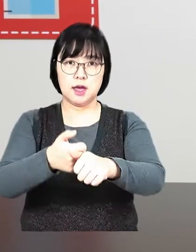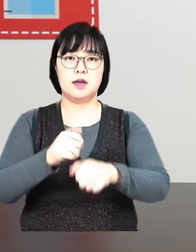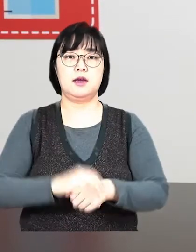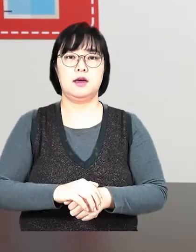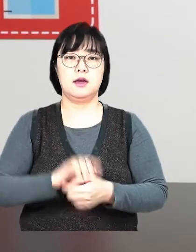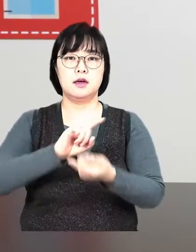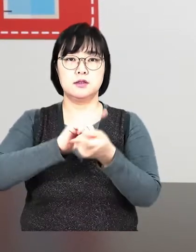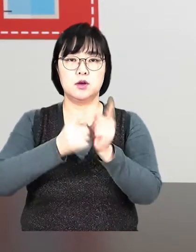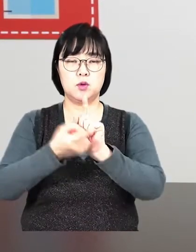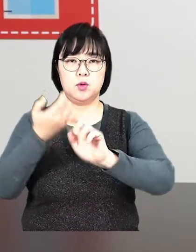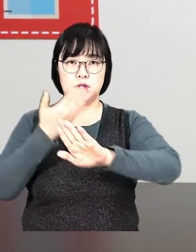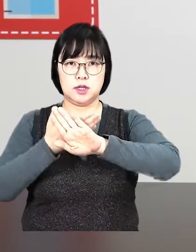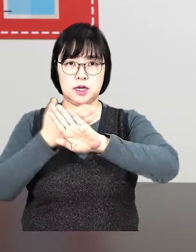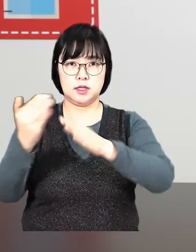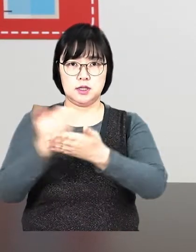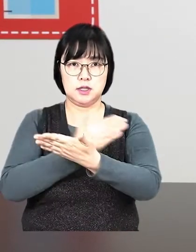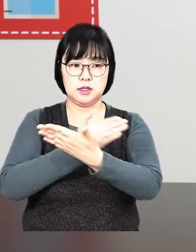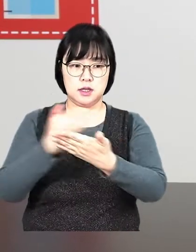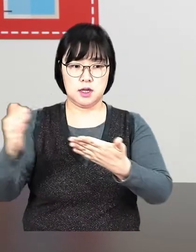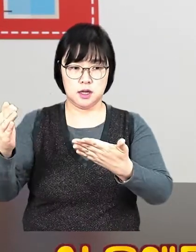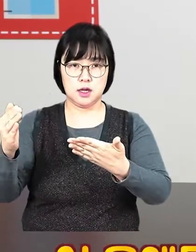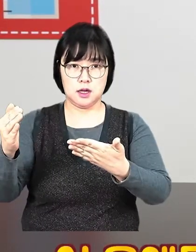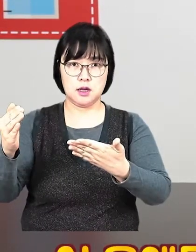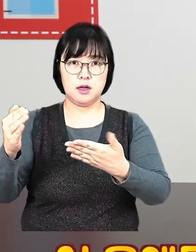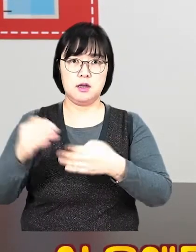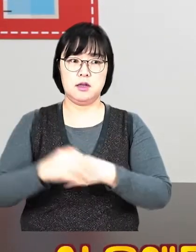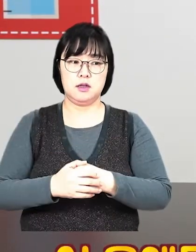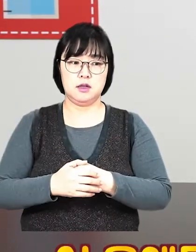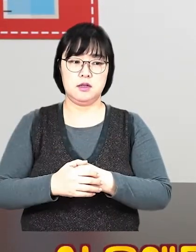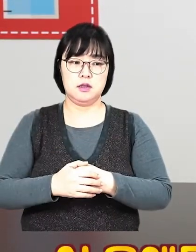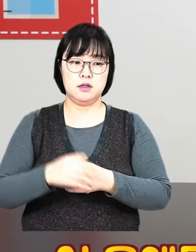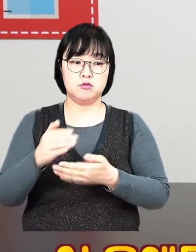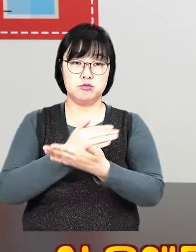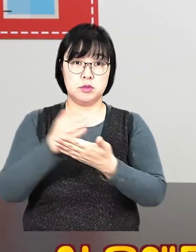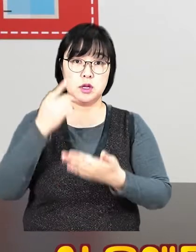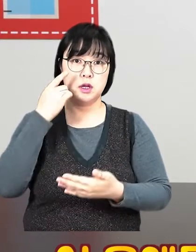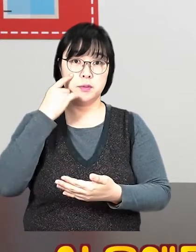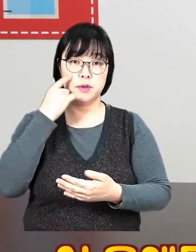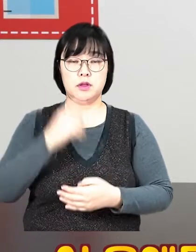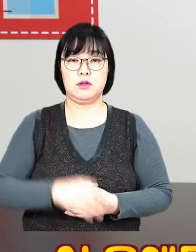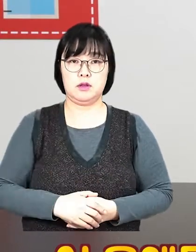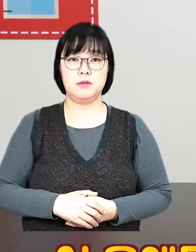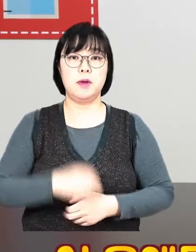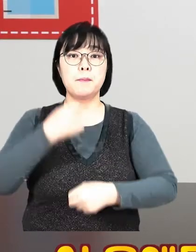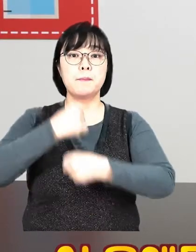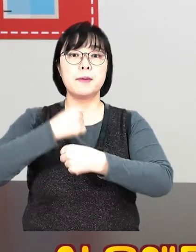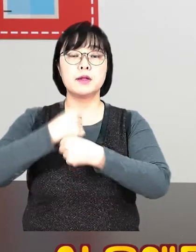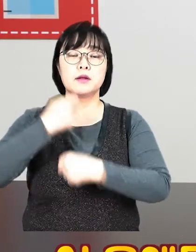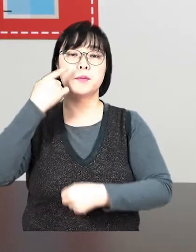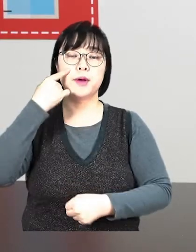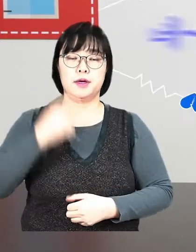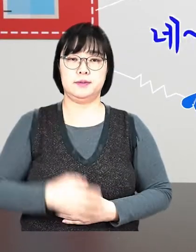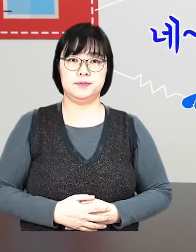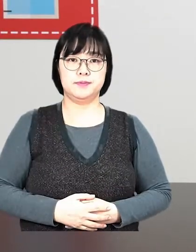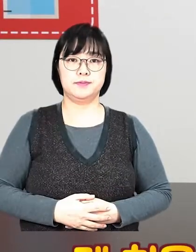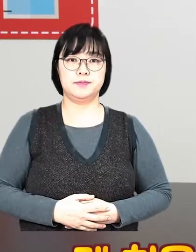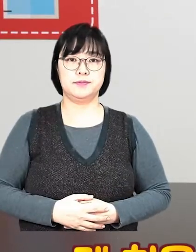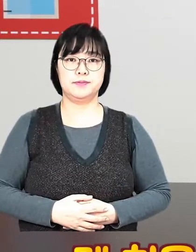서로 다른 색으로 구분을 했는데 이 용액을 가지고 소금물 탑을 만들어볼 건데요.